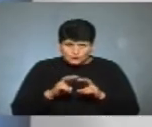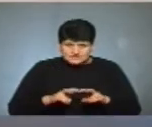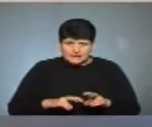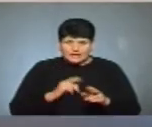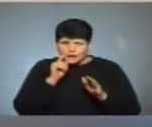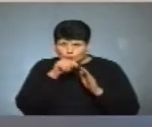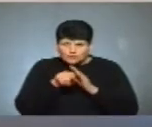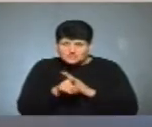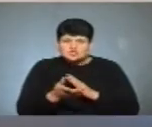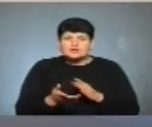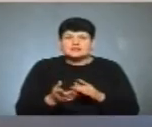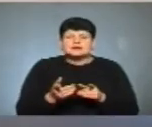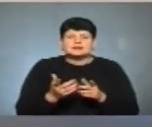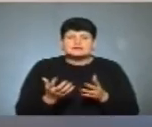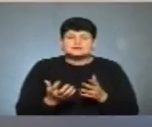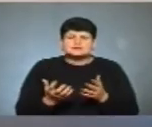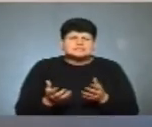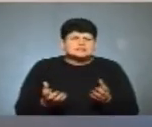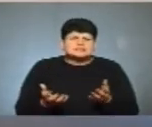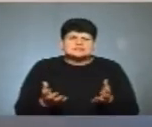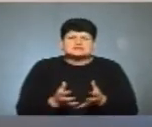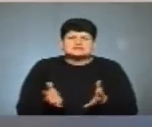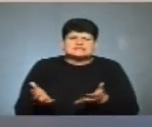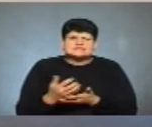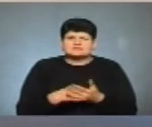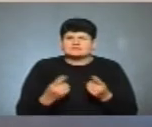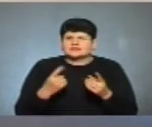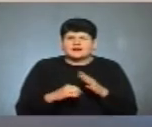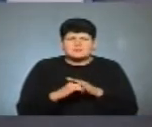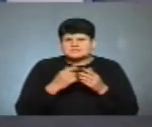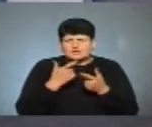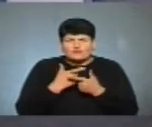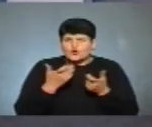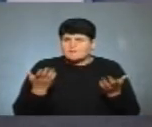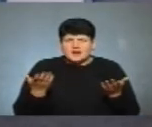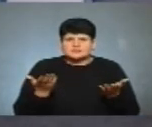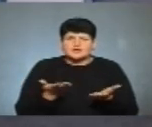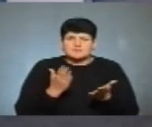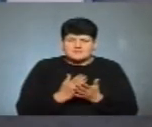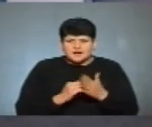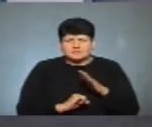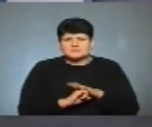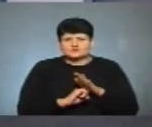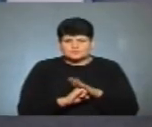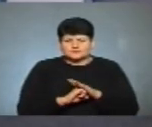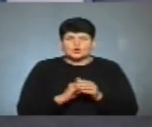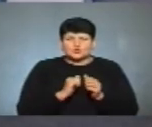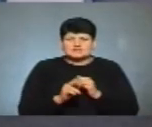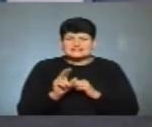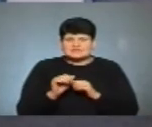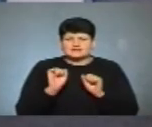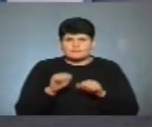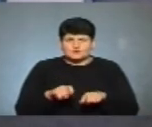займаються розслідуваннями. Вже зібрана дуже величезна база фактично інформації, яка має під собою підґрунтя. Кожна цифра, її